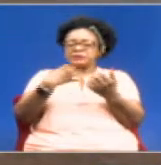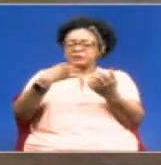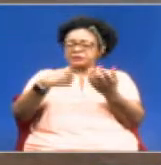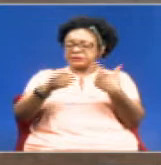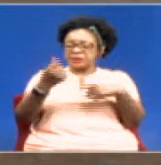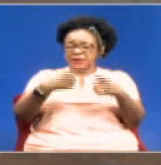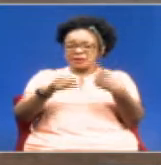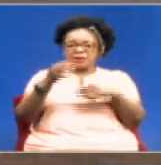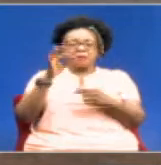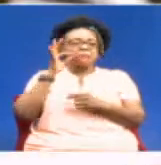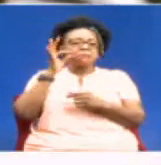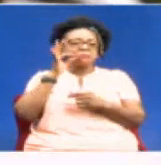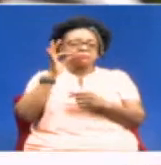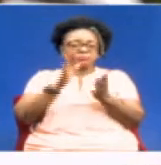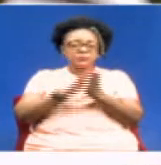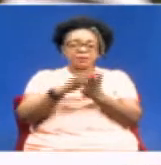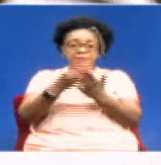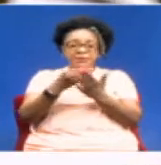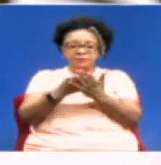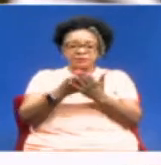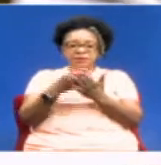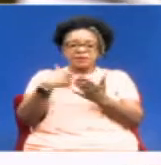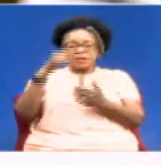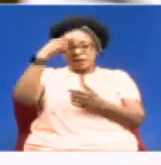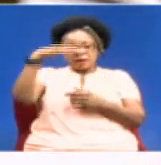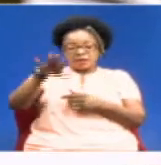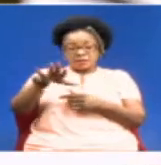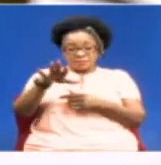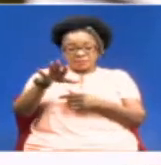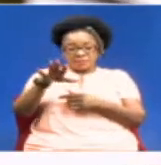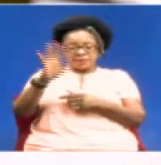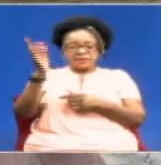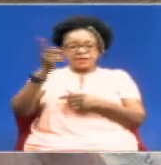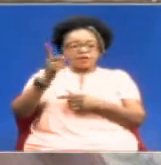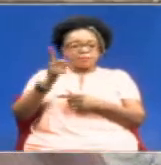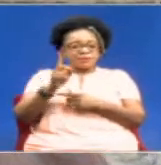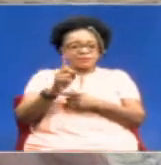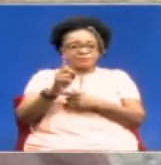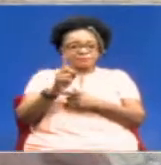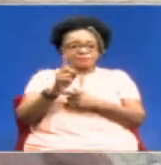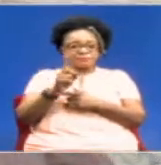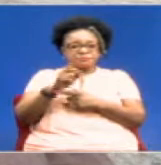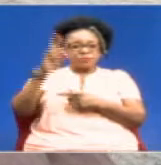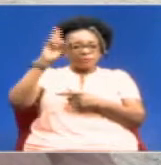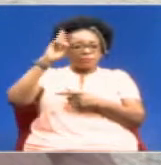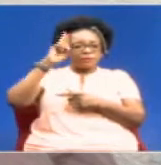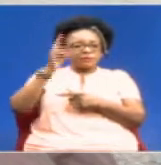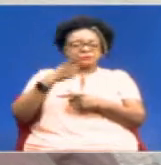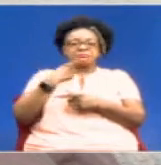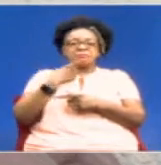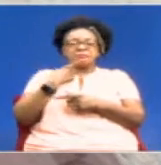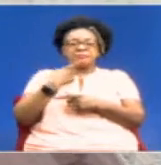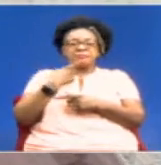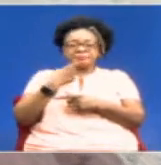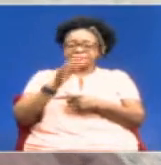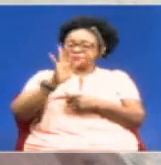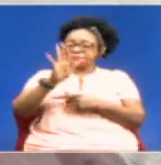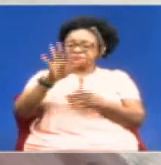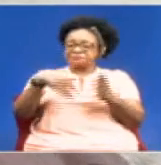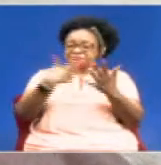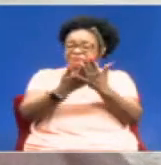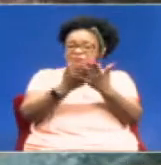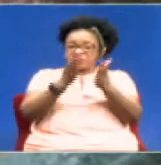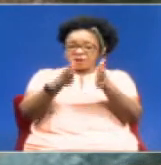na utakasaji pesa kwenye mtaa mdogo wa Ngara hapa jijini Nairobi. Polisi wanasema ithibati yao dhidi ya mshukiwa